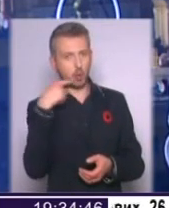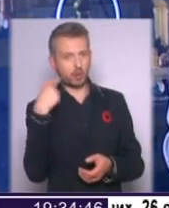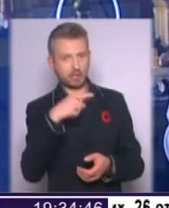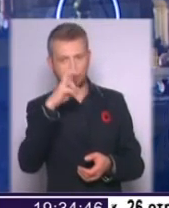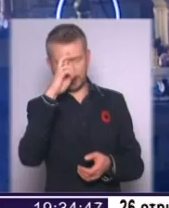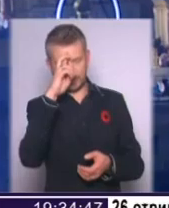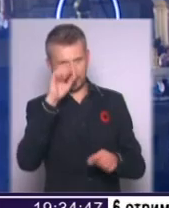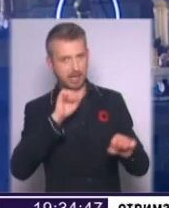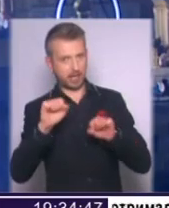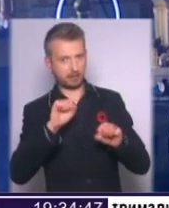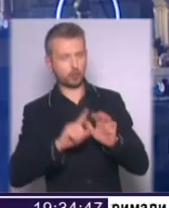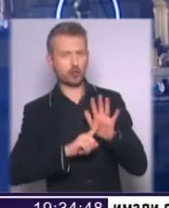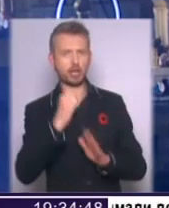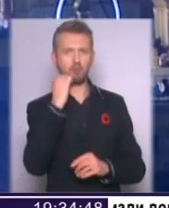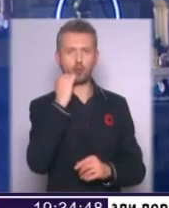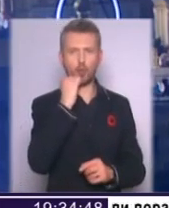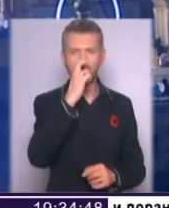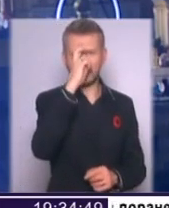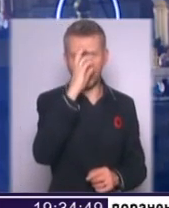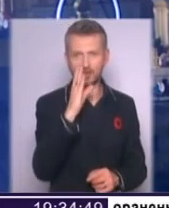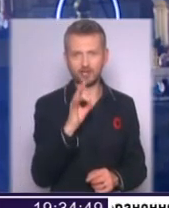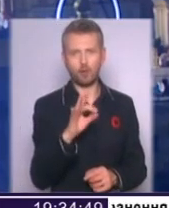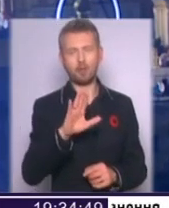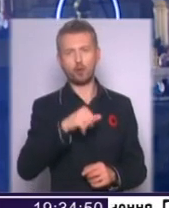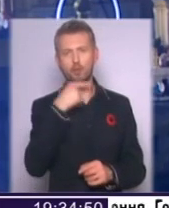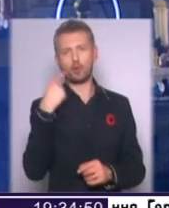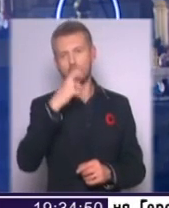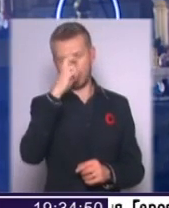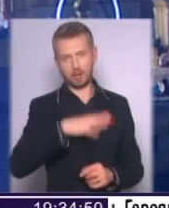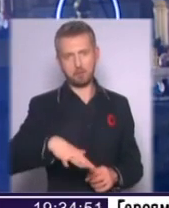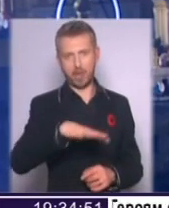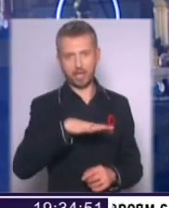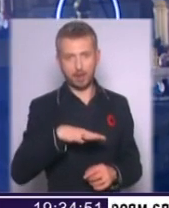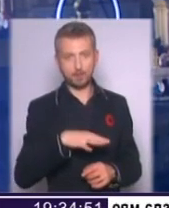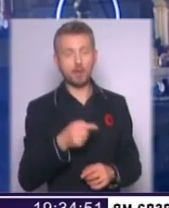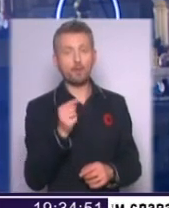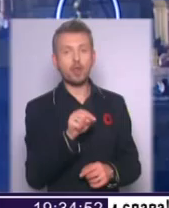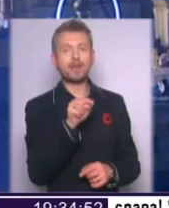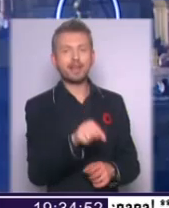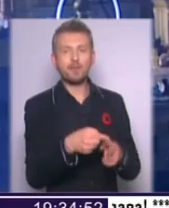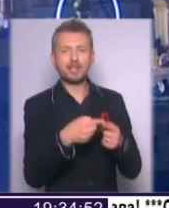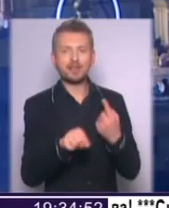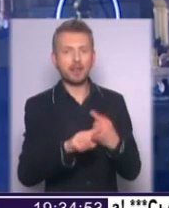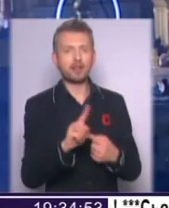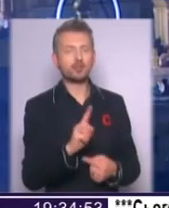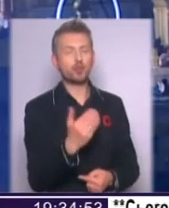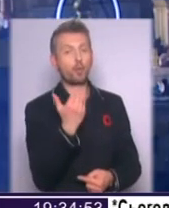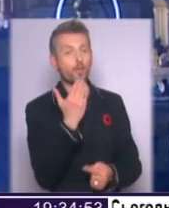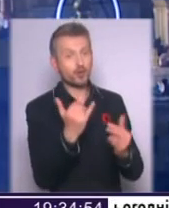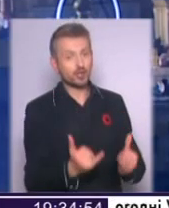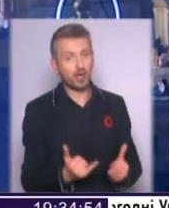царизм? Спочатку Московське царство, а тоді Російську імперію. Вона якраз от тим і відрізнялася, що ви,